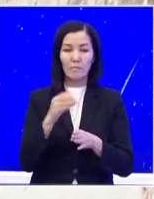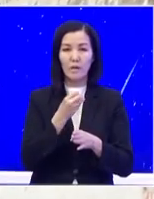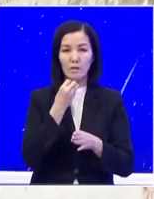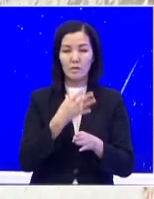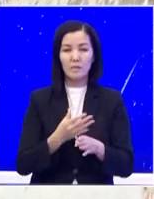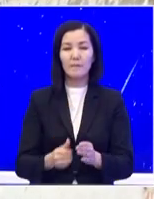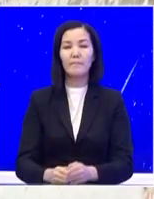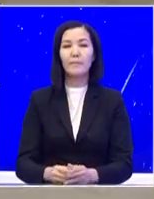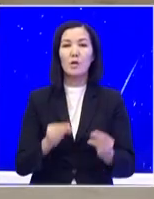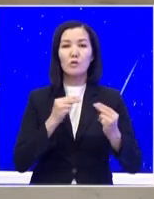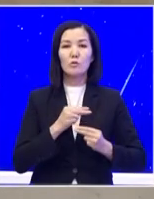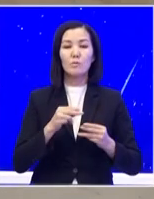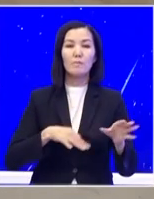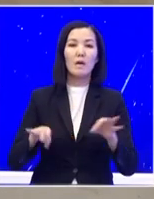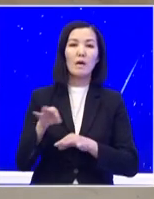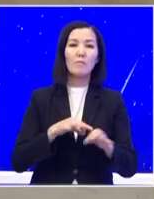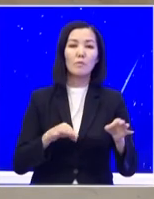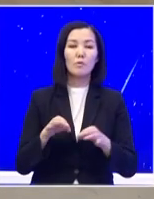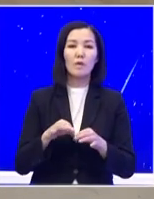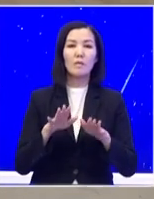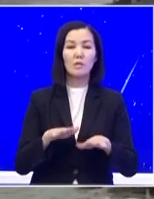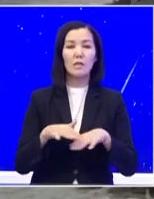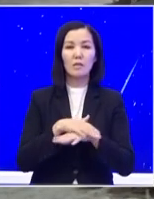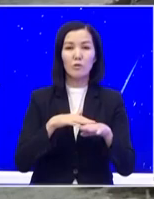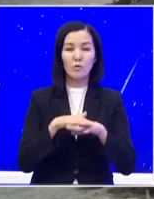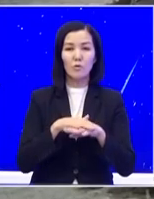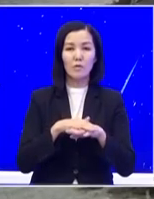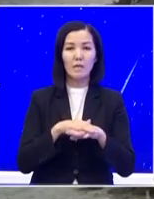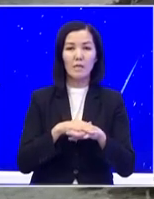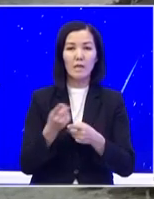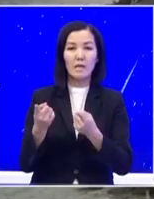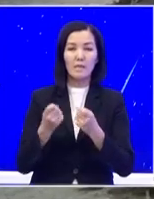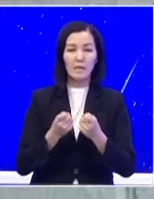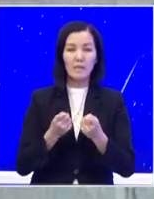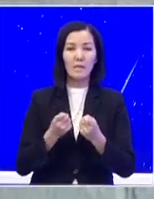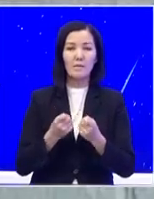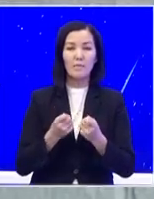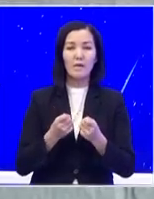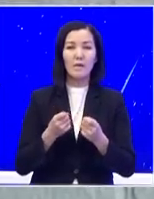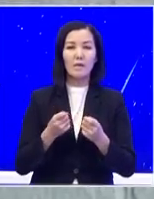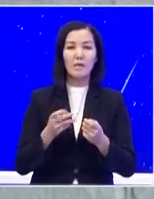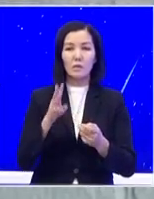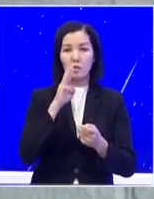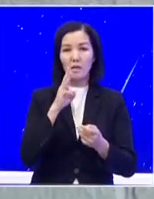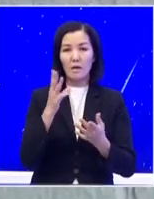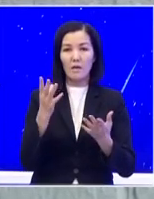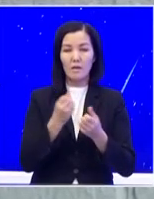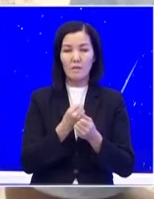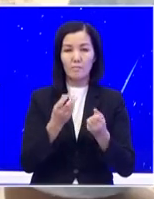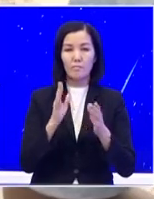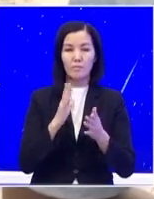жұмыспен қамту жол картасы бойынша жергілікті тұрғындар да іске тартылып, тиісті табыстарын тауып